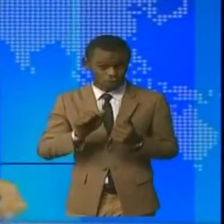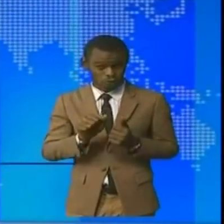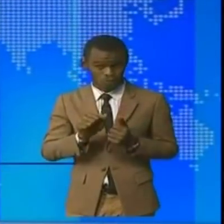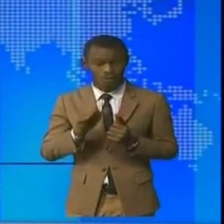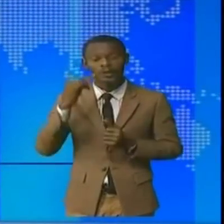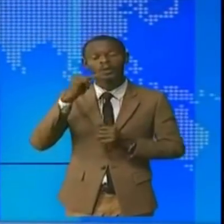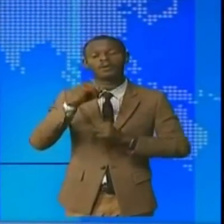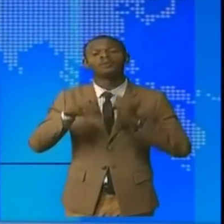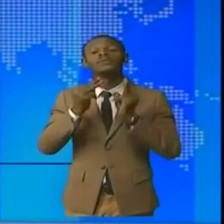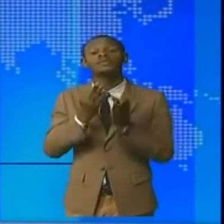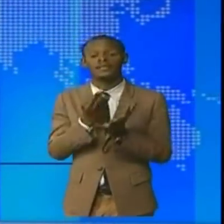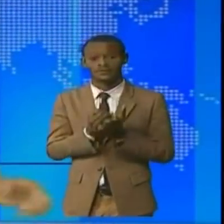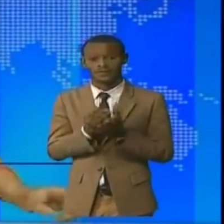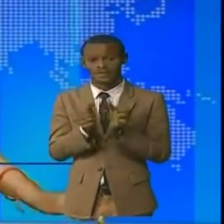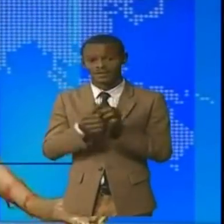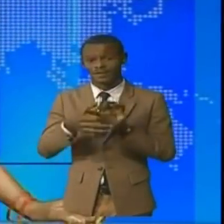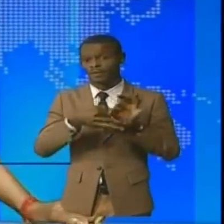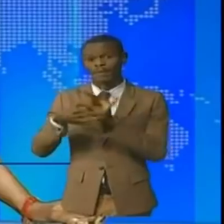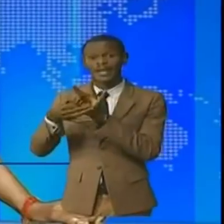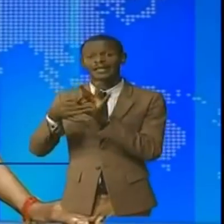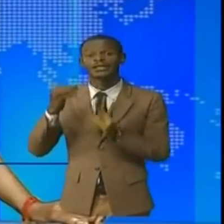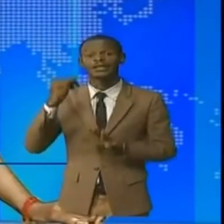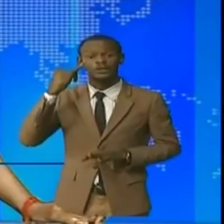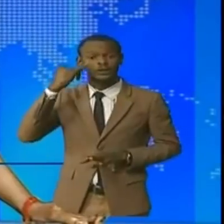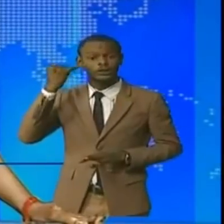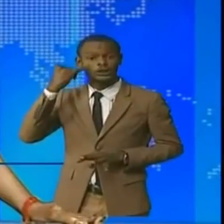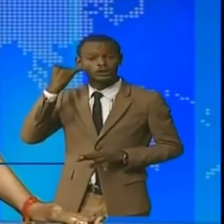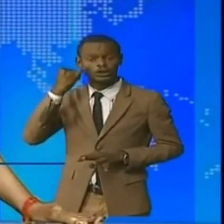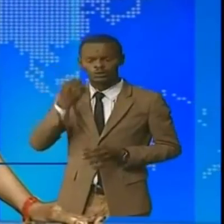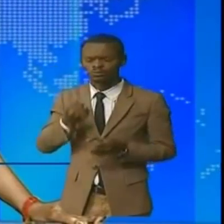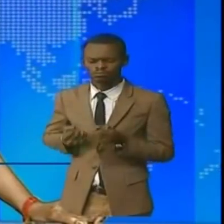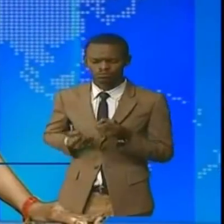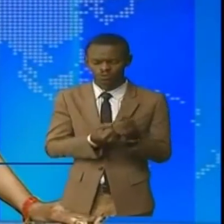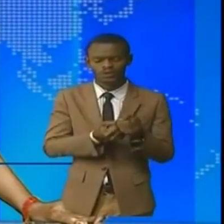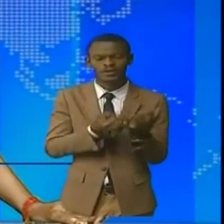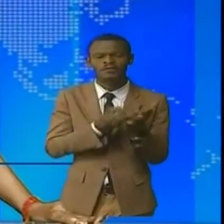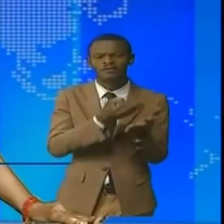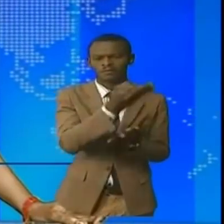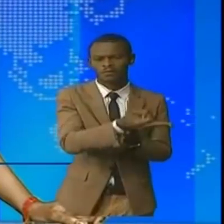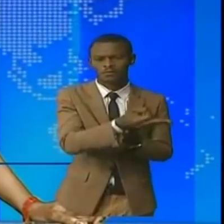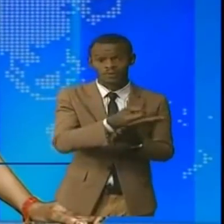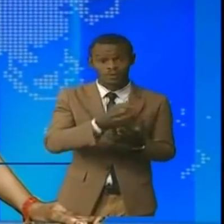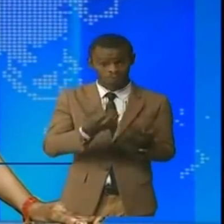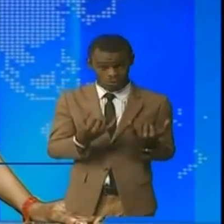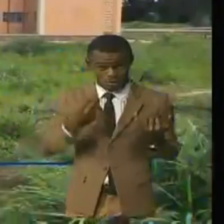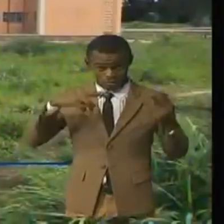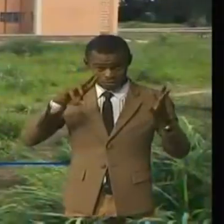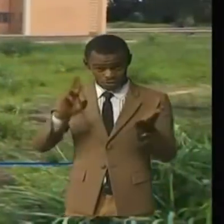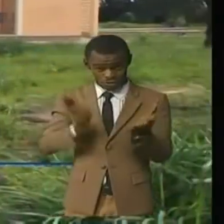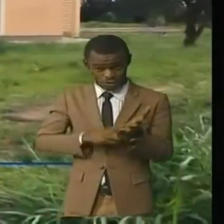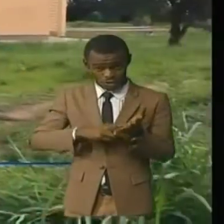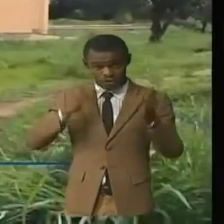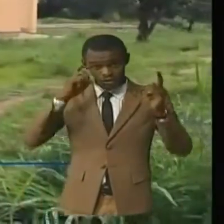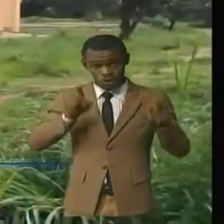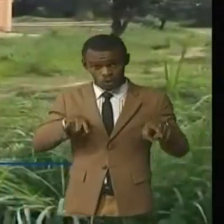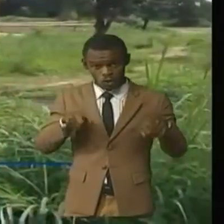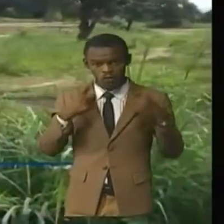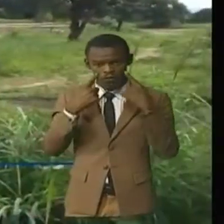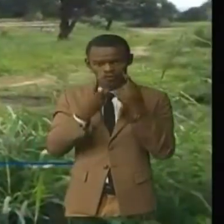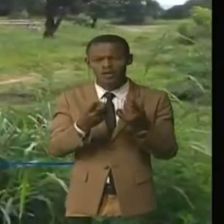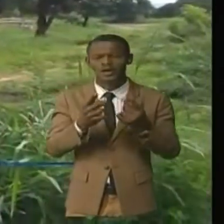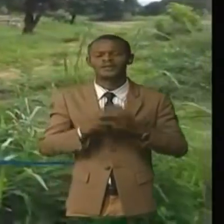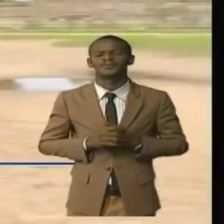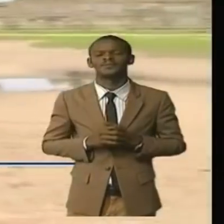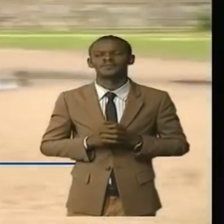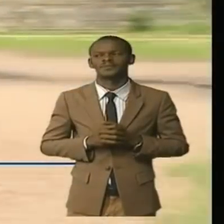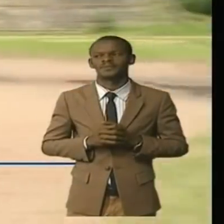partenaires japonais. La signature de ces contrats annonce déjà les débuts des travaux, nous dit Rodépanda. L'Université de Kinshasa